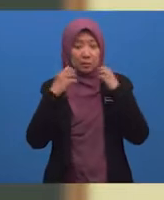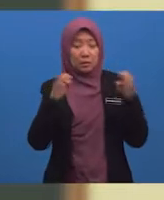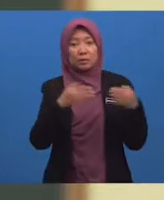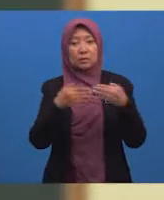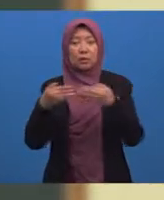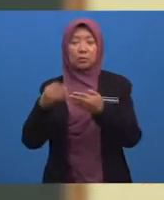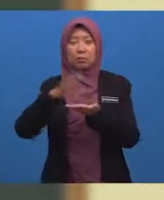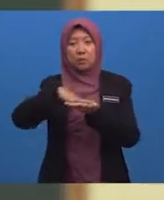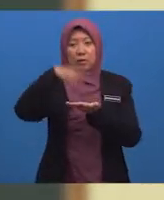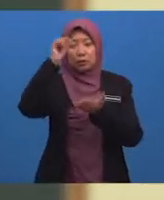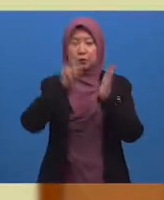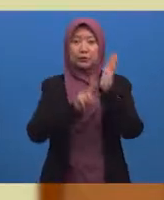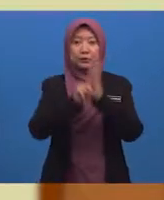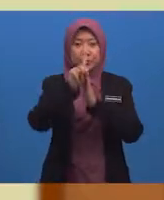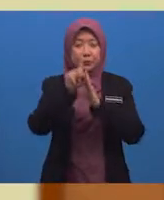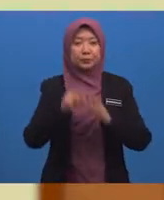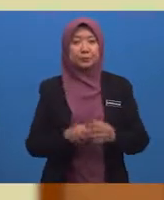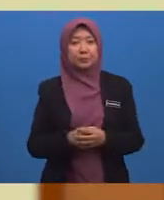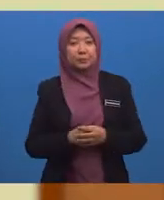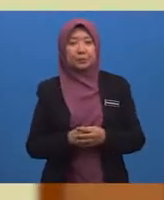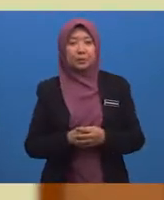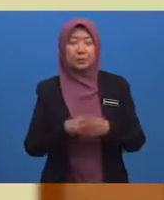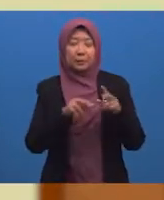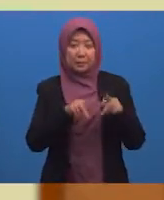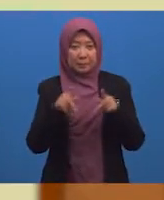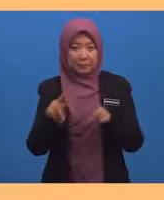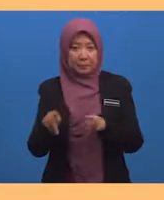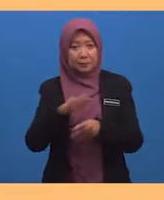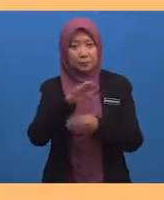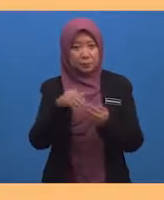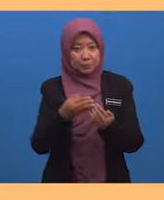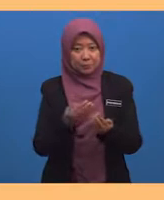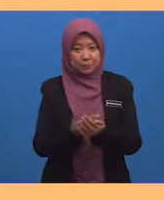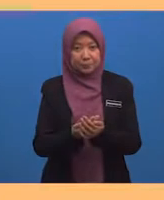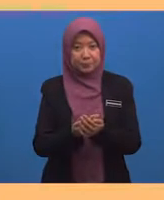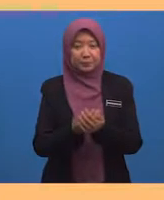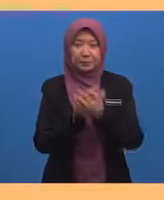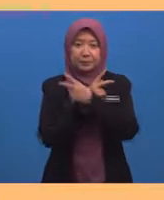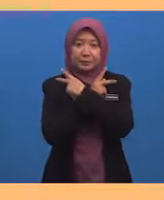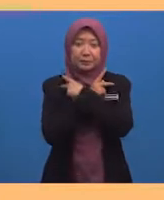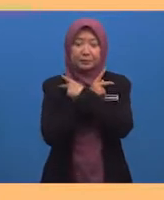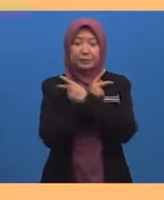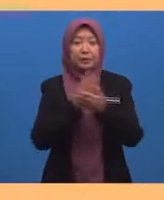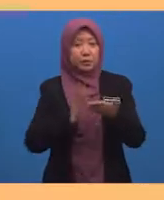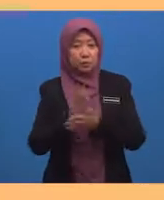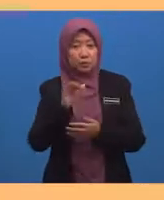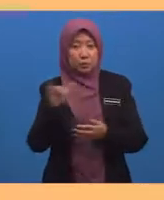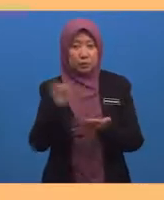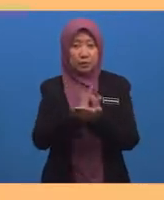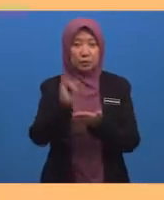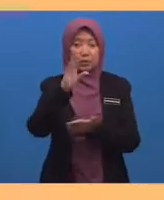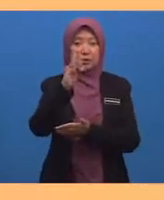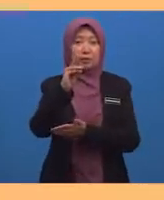peringkat yang lebih tinggi. Para pelajar yang dikasihi, institusi yang berikutnya ialah